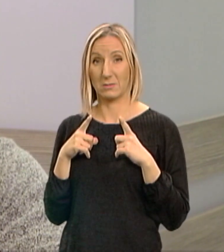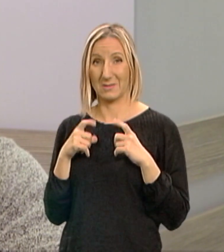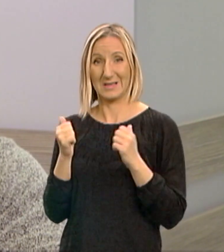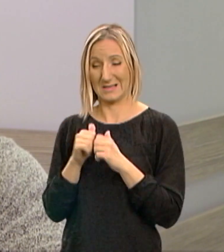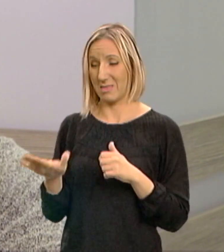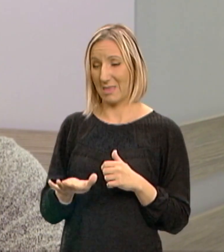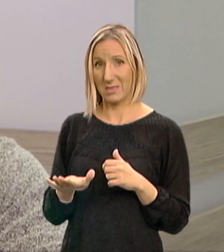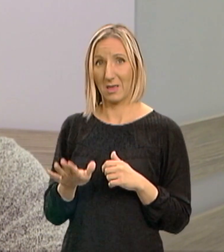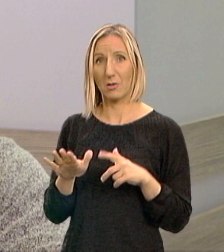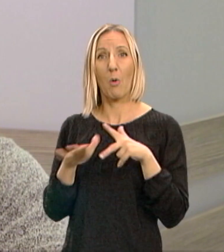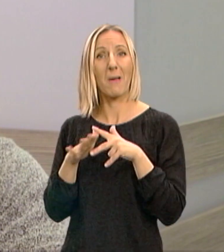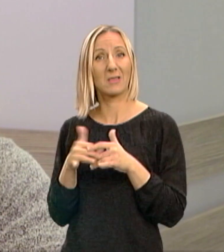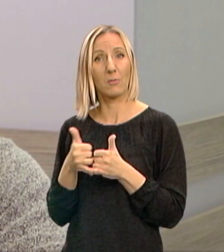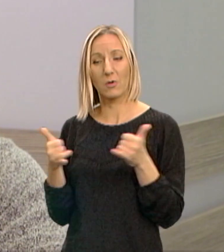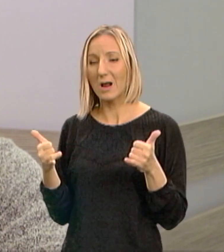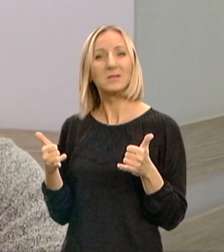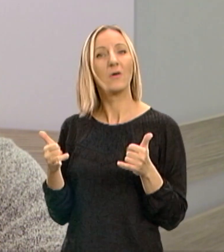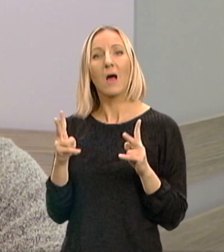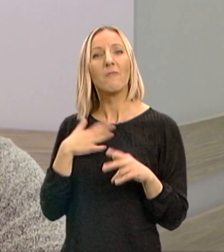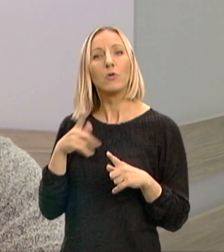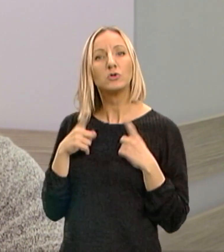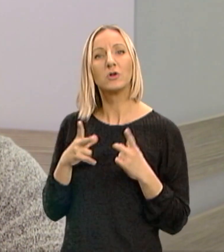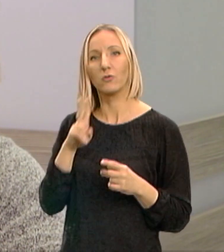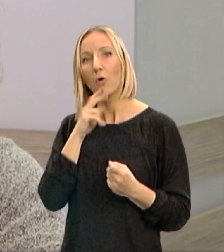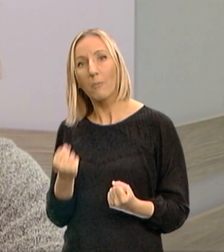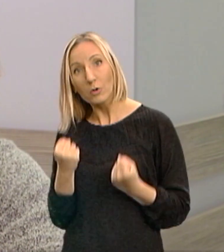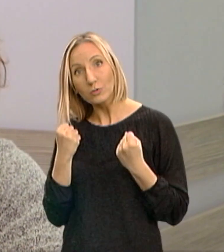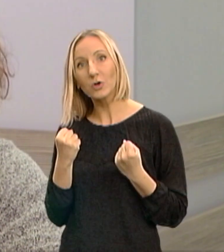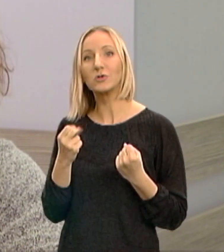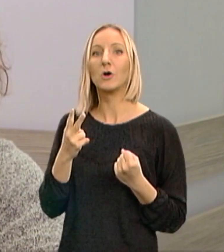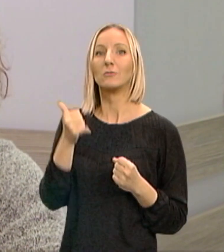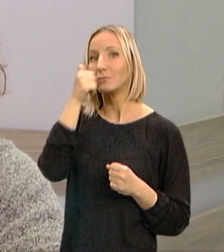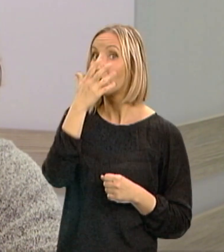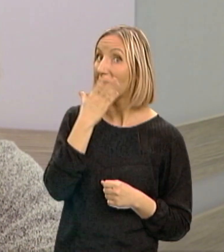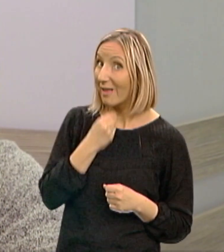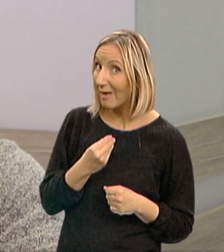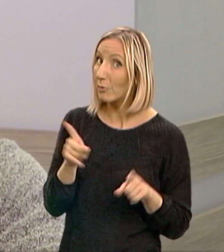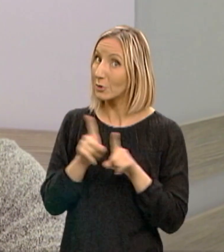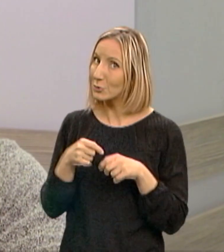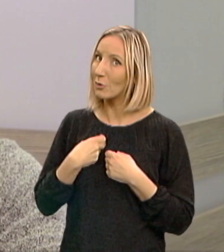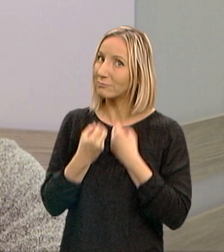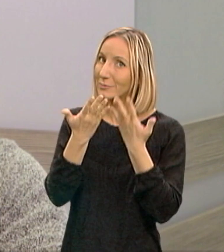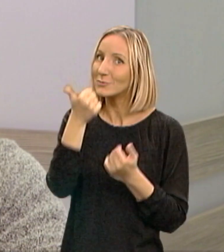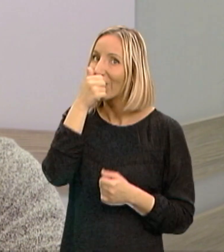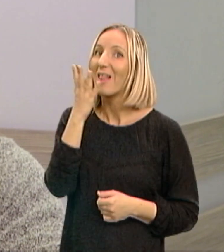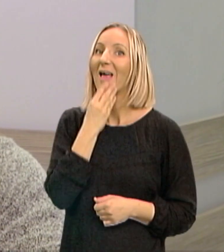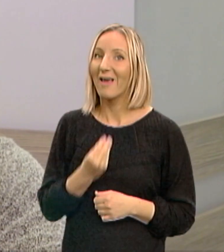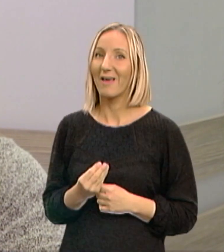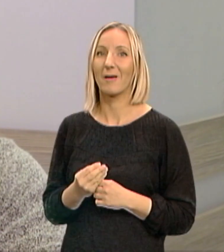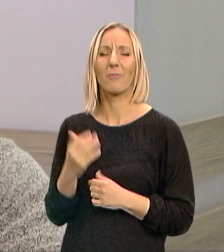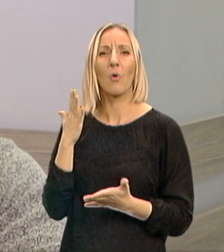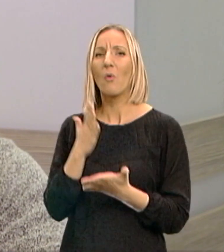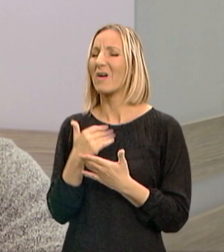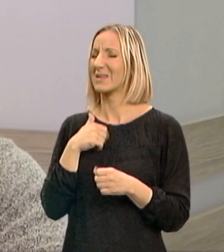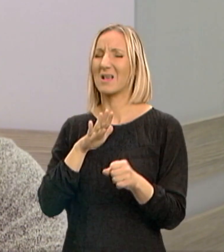razvoju, šta ono nosi, koje poteškoće. On ima i lepih strana, pa reći i to lepo. Mislim, uvek sam bila